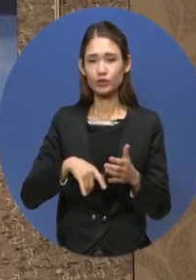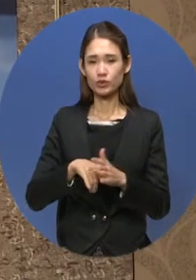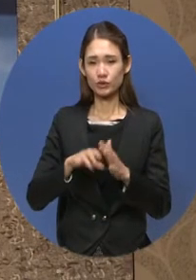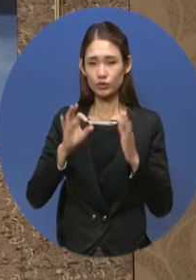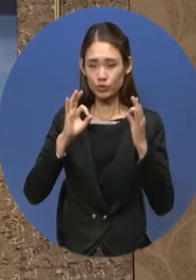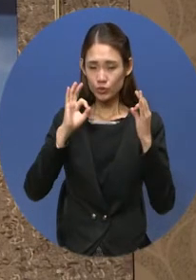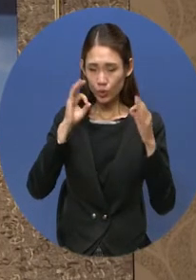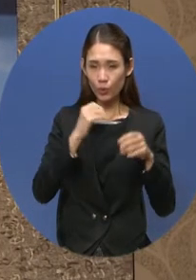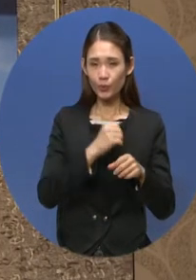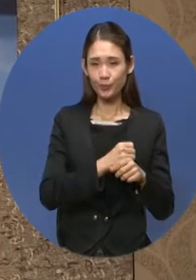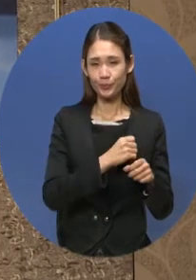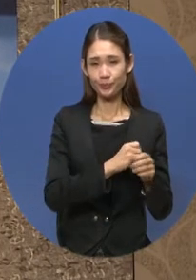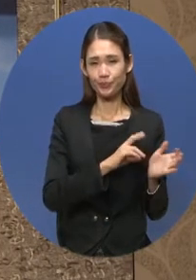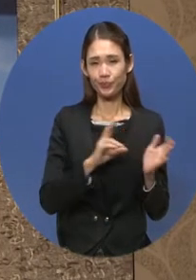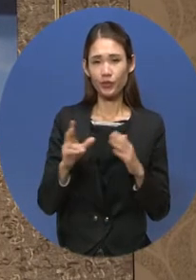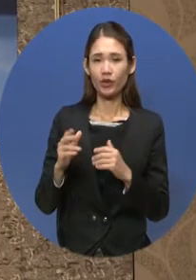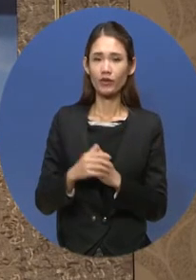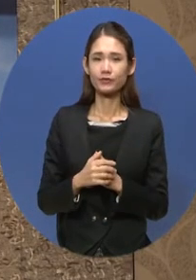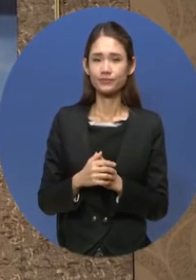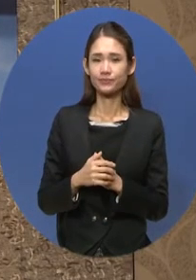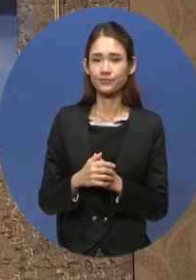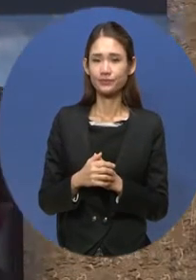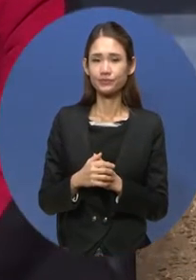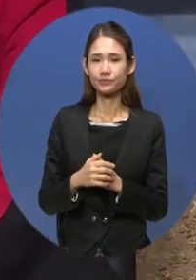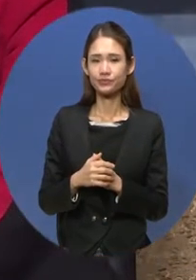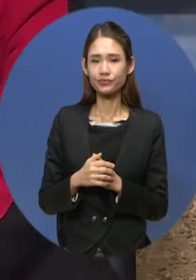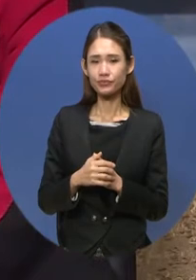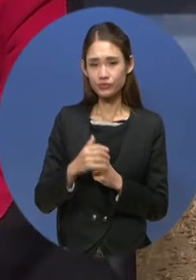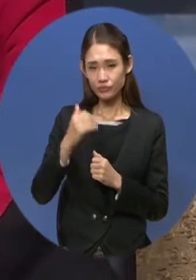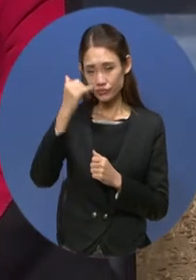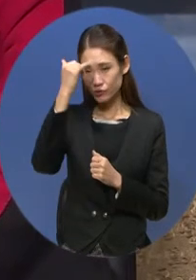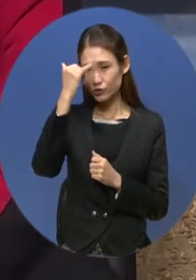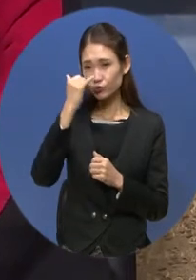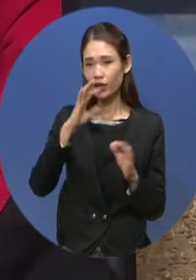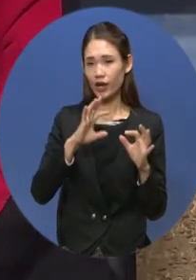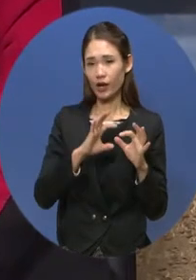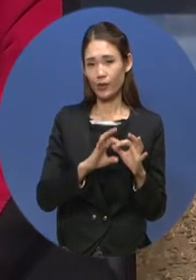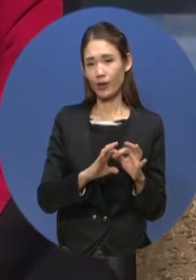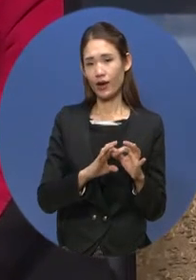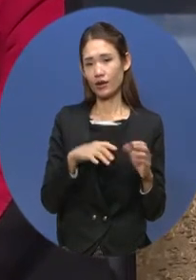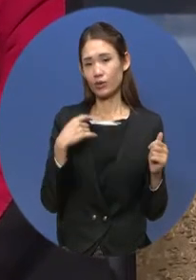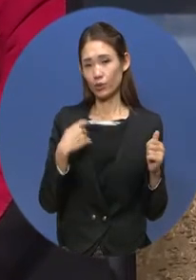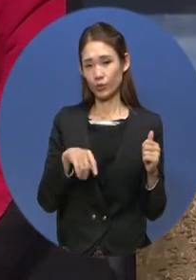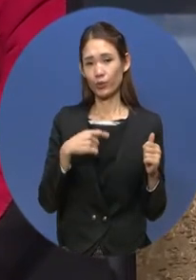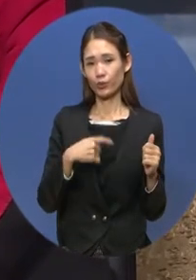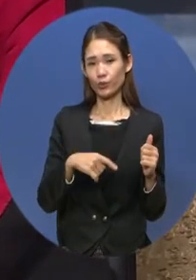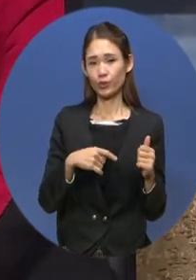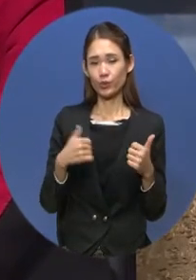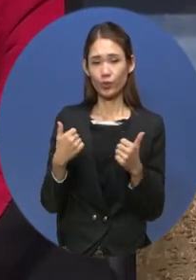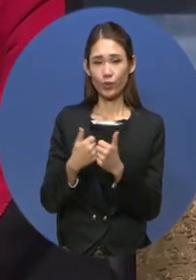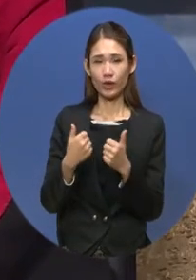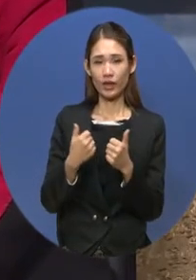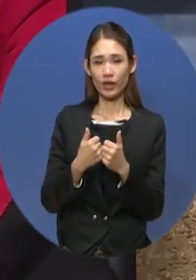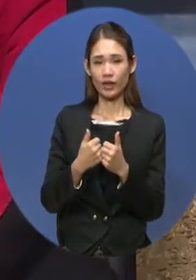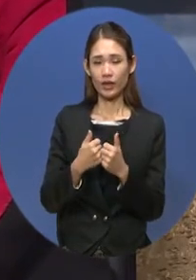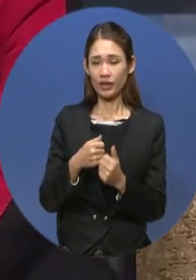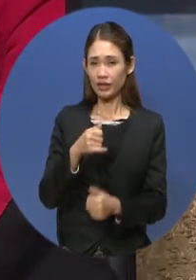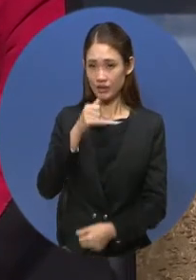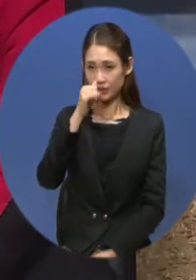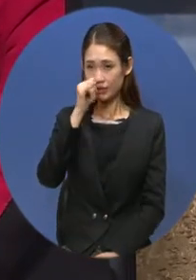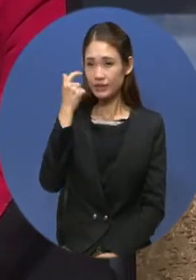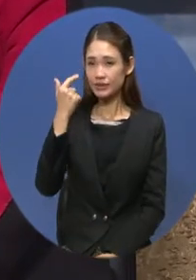노력하는 위원회입니다. 예, 그러면 이런 윤리에 관한 뭐 교육이라든지 회의가